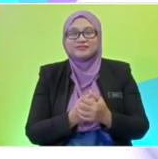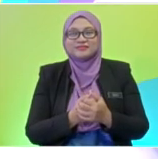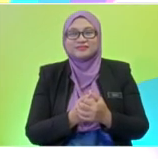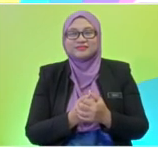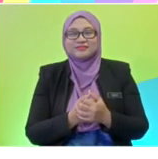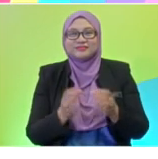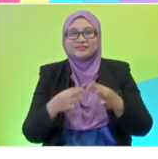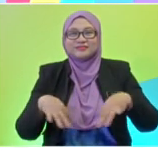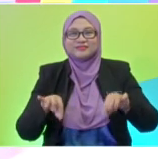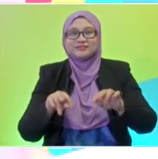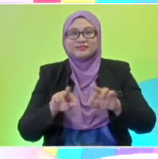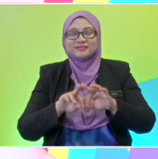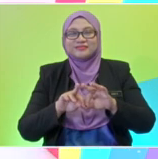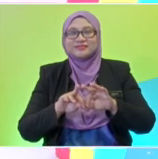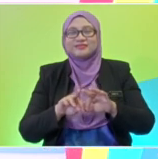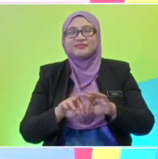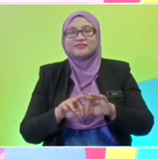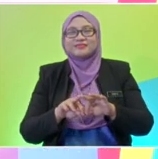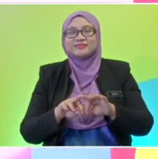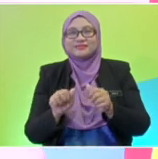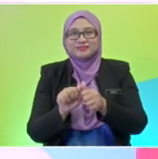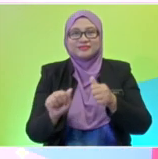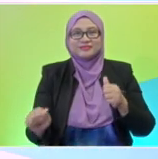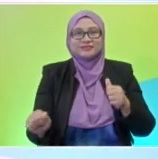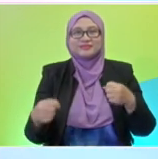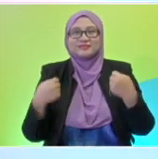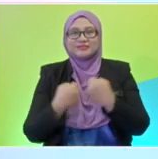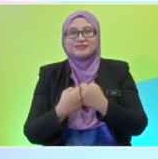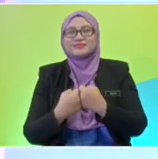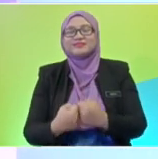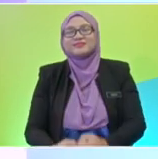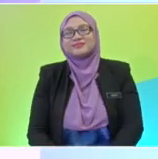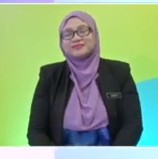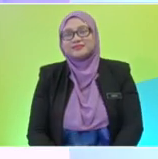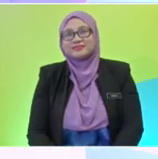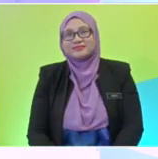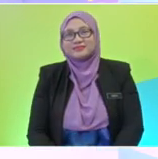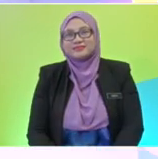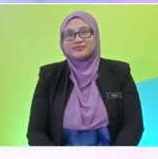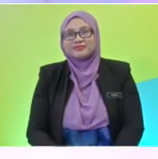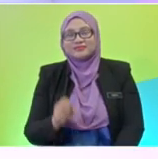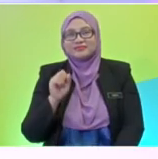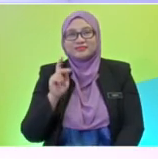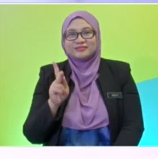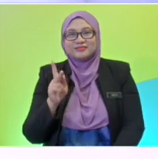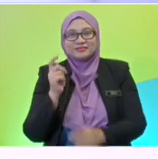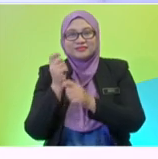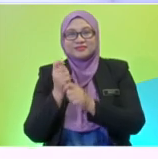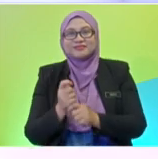kepentingan bertoleransi pergaduhan mengelakkan pergaduhan Oke Tania